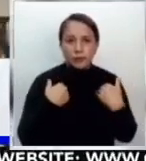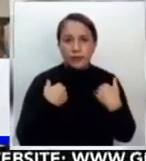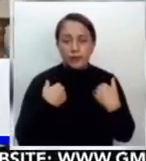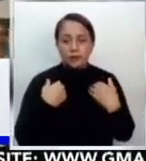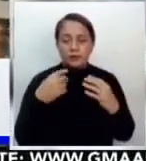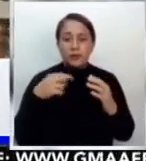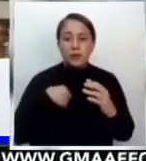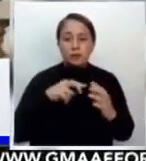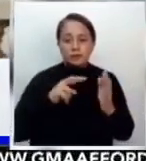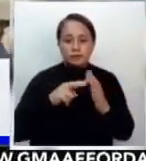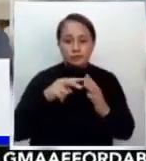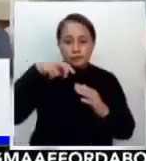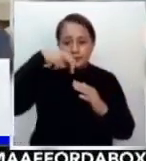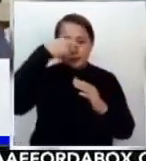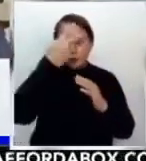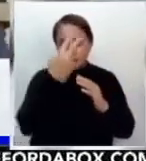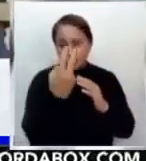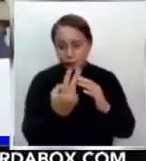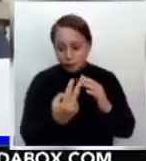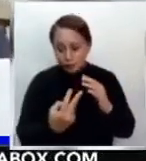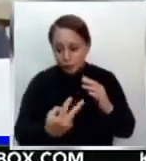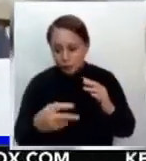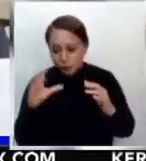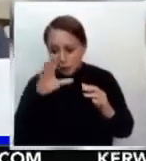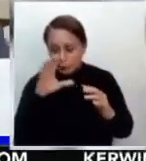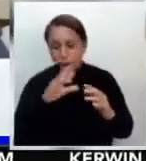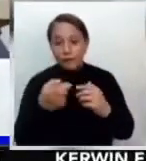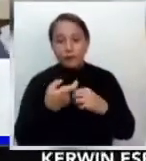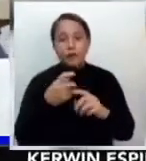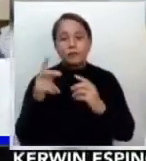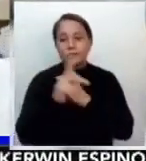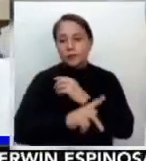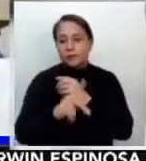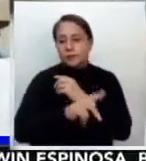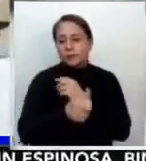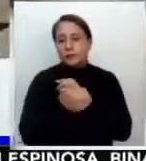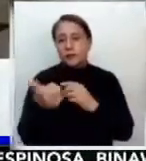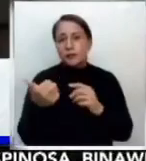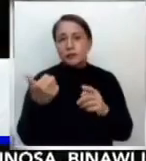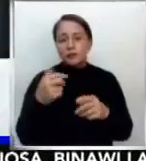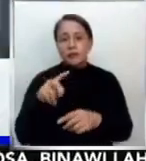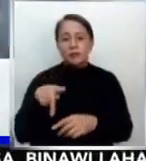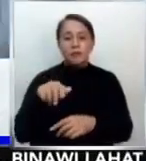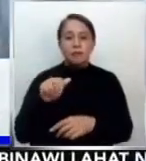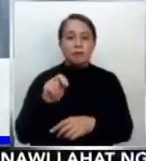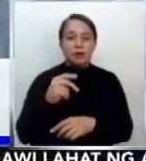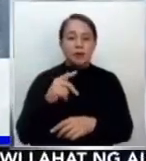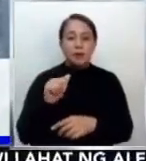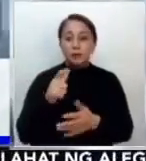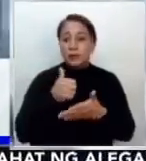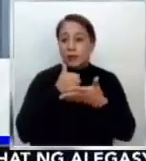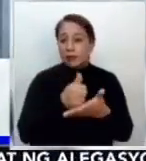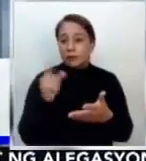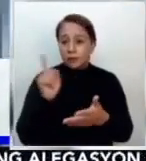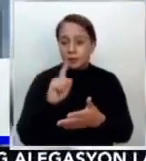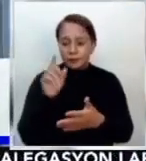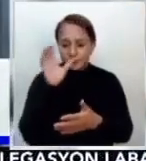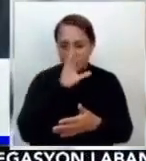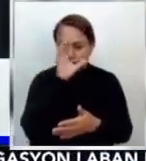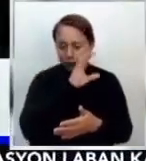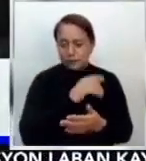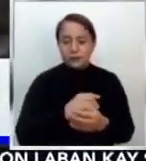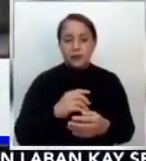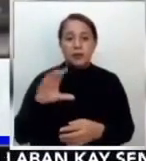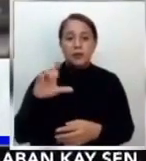the province and from the Alona in Panglao who are helping. Ang Clarine Bridge ay napinsala